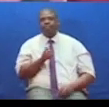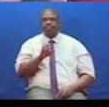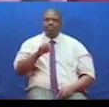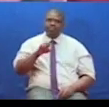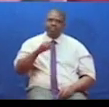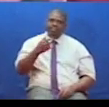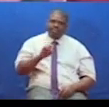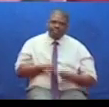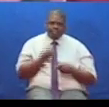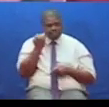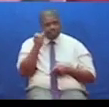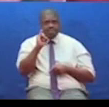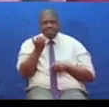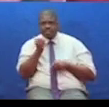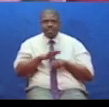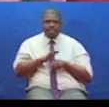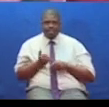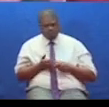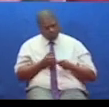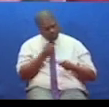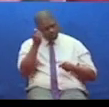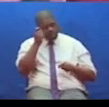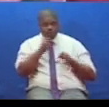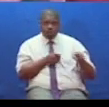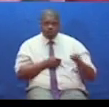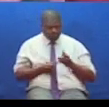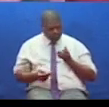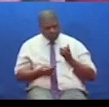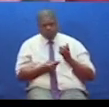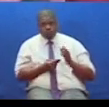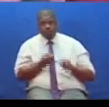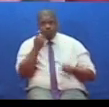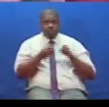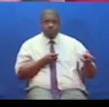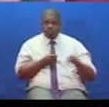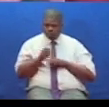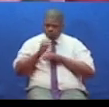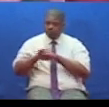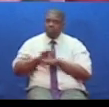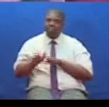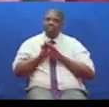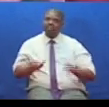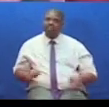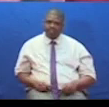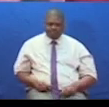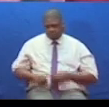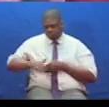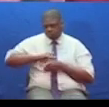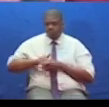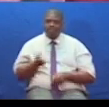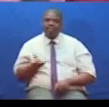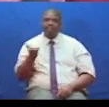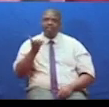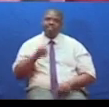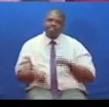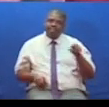kwenye critical technical metals, technology metals, hii nao nilishawaeleza, na tutumie gesi yetu ya